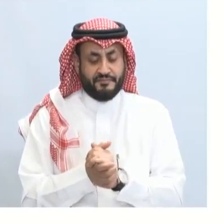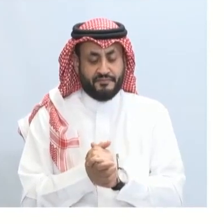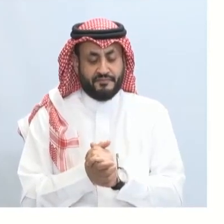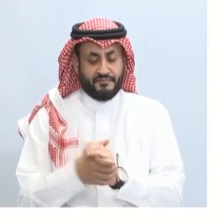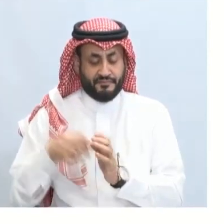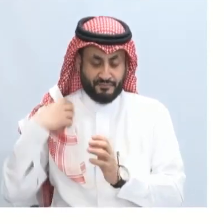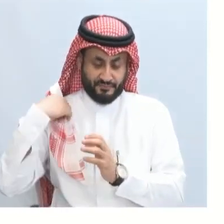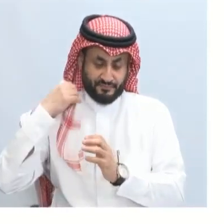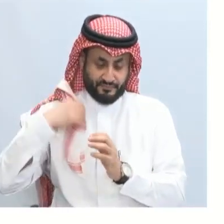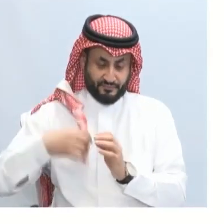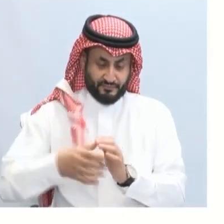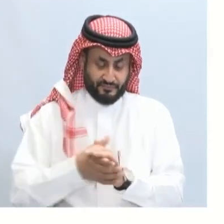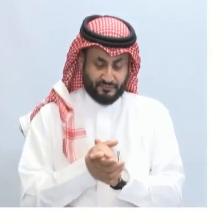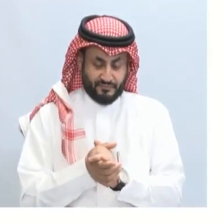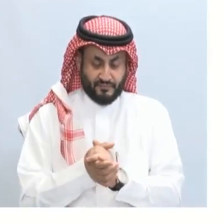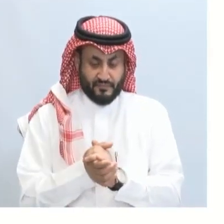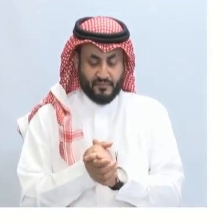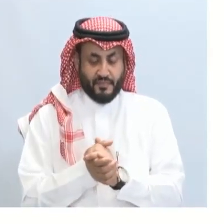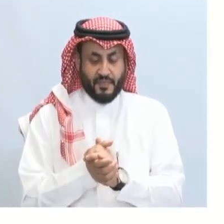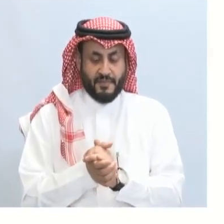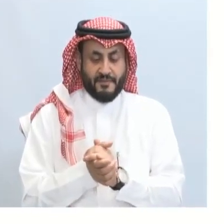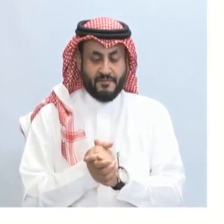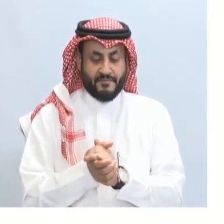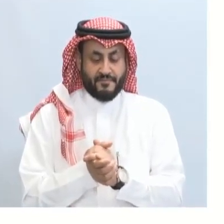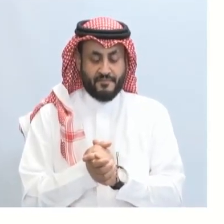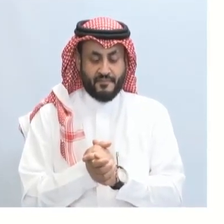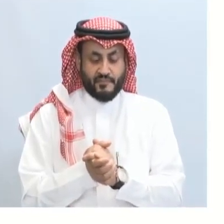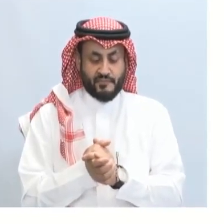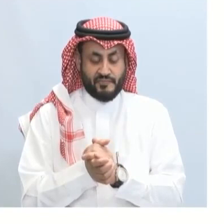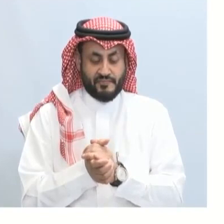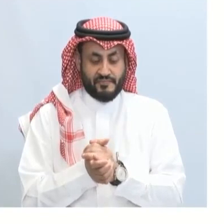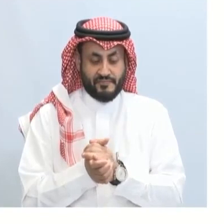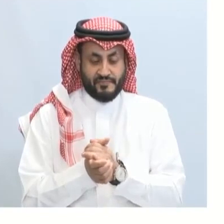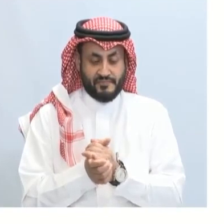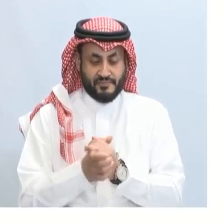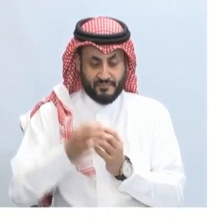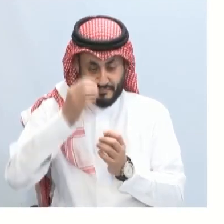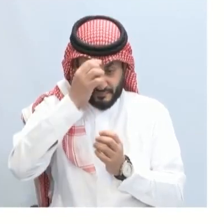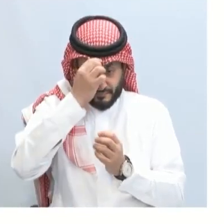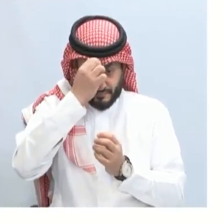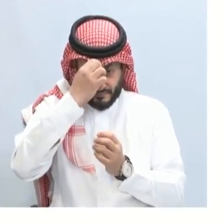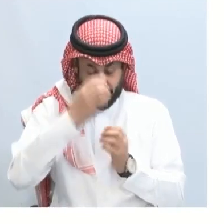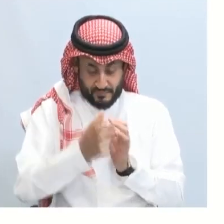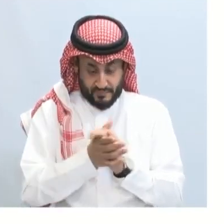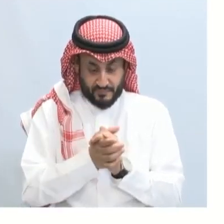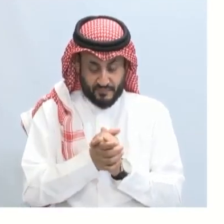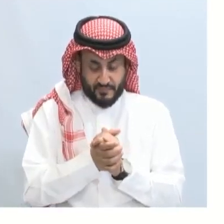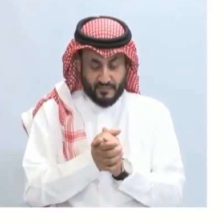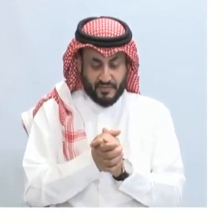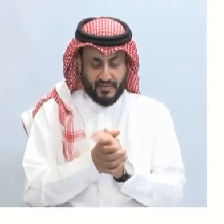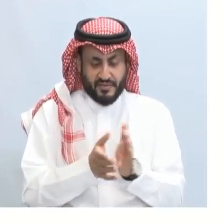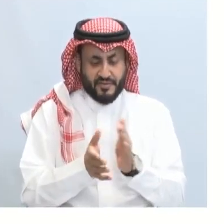المملكه 20 30 ايضا ان ابين علاقه المسؤوليه باتخاذ القرار وال